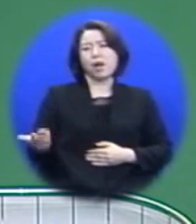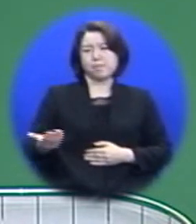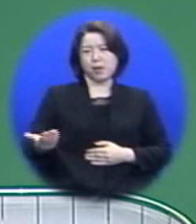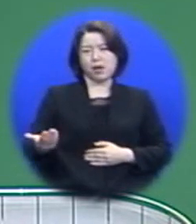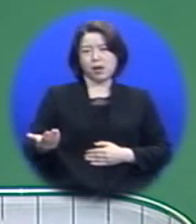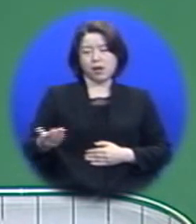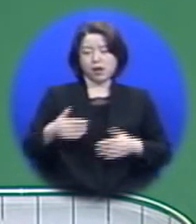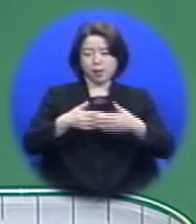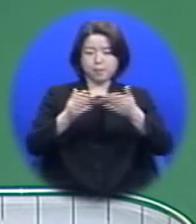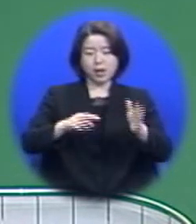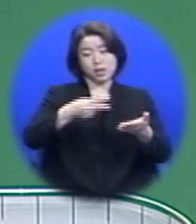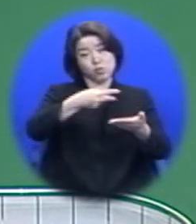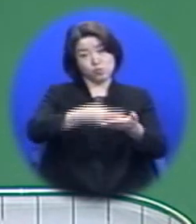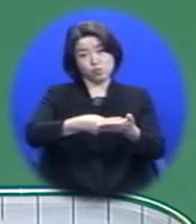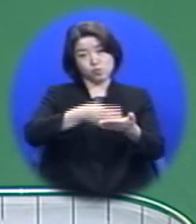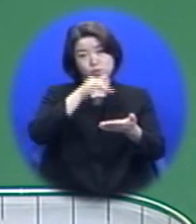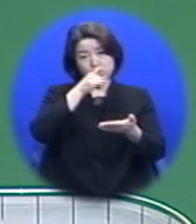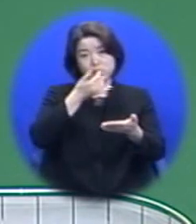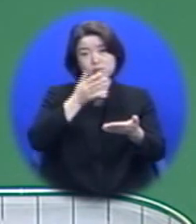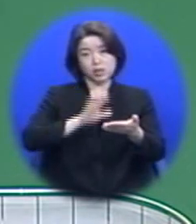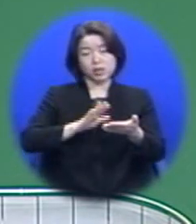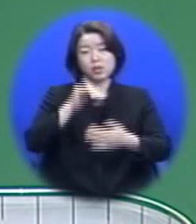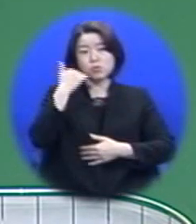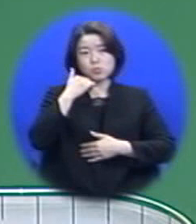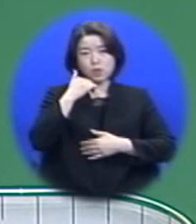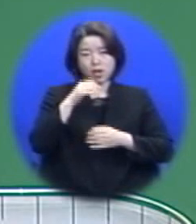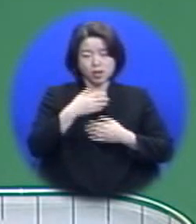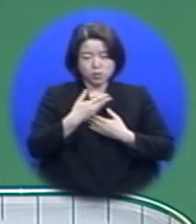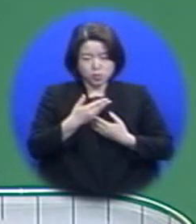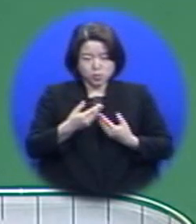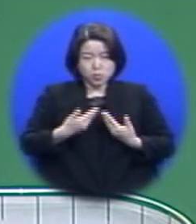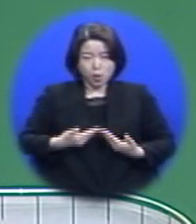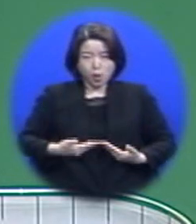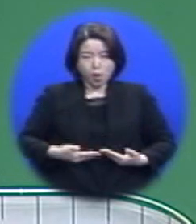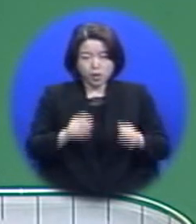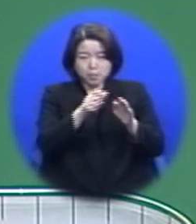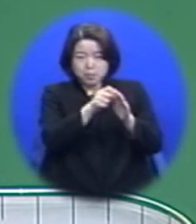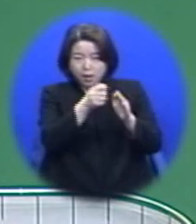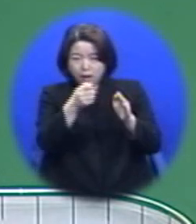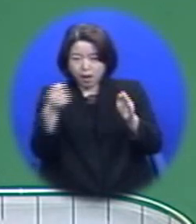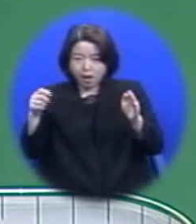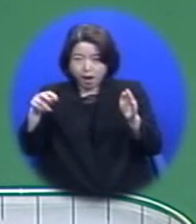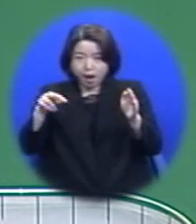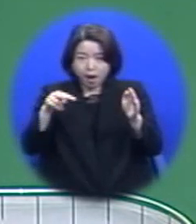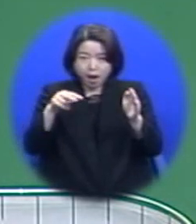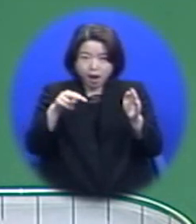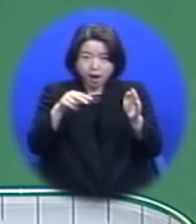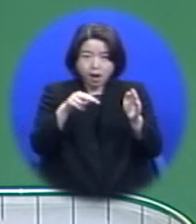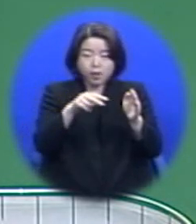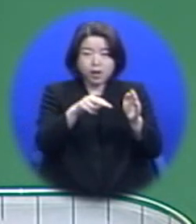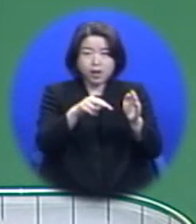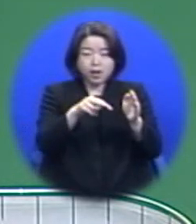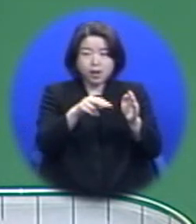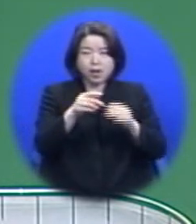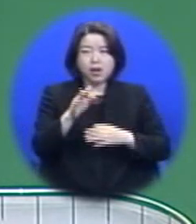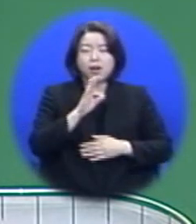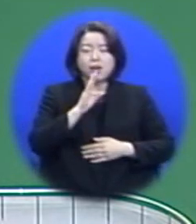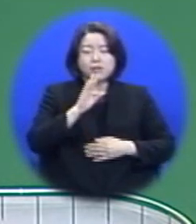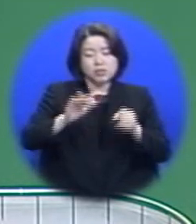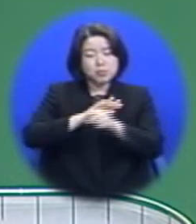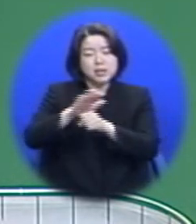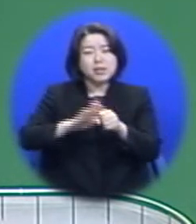방에 이렇게 누워 있는데 누가 문을 살며서 열고 들어오더라 그렇게 사랑해 주었던